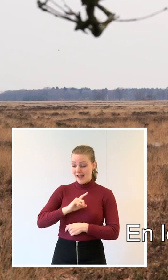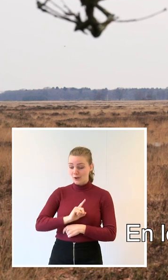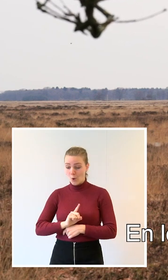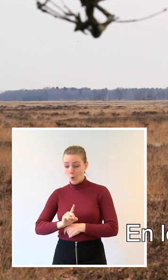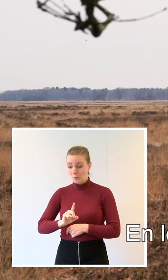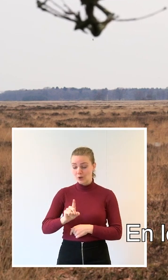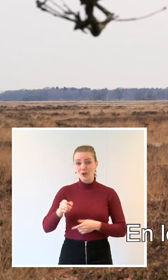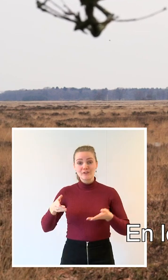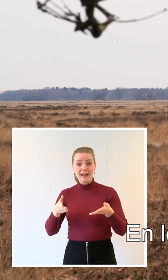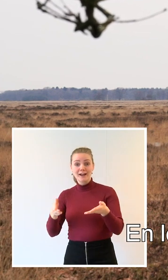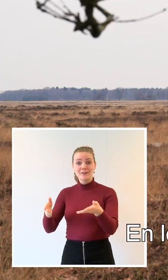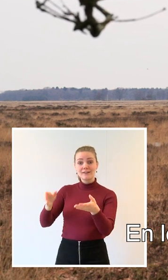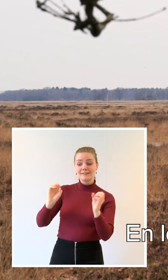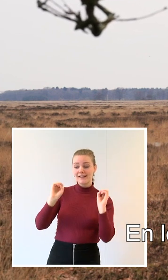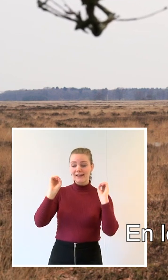weg van